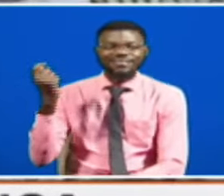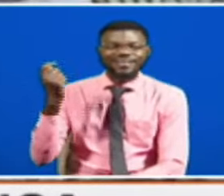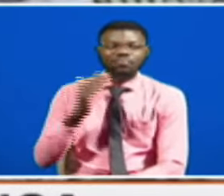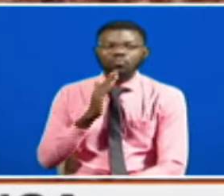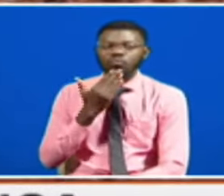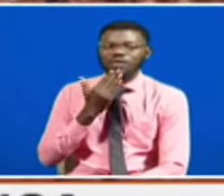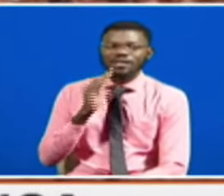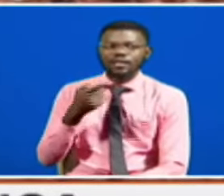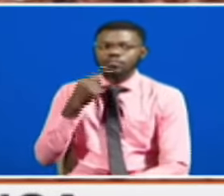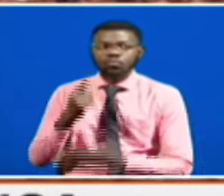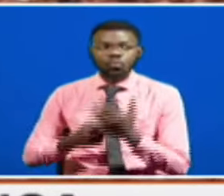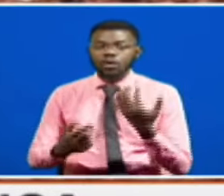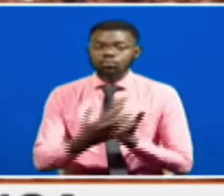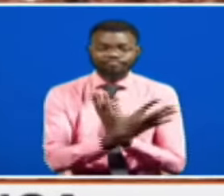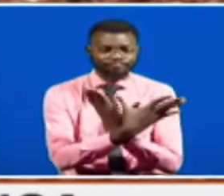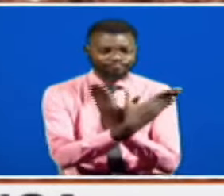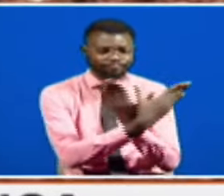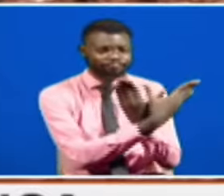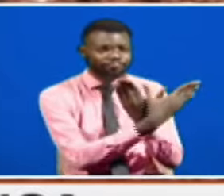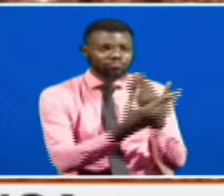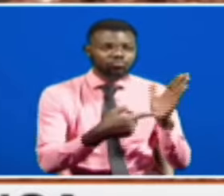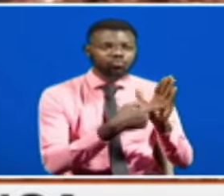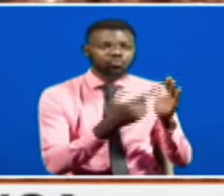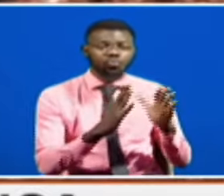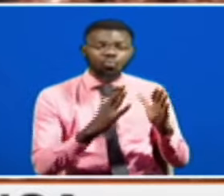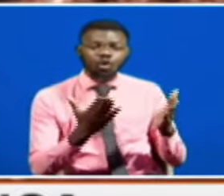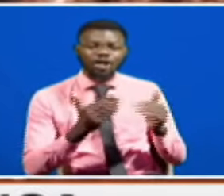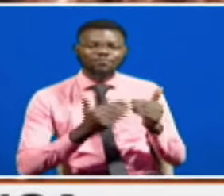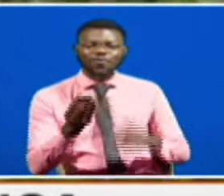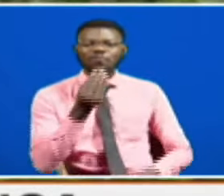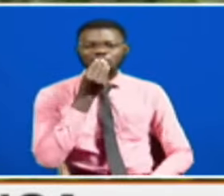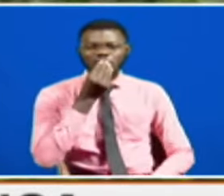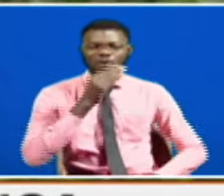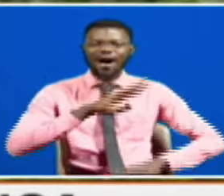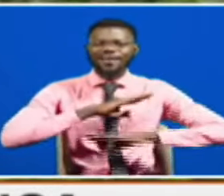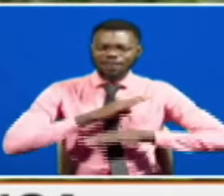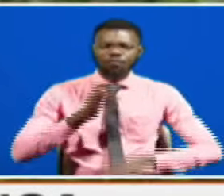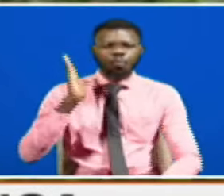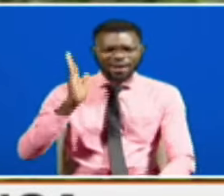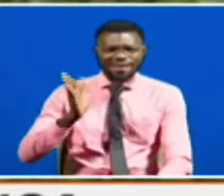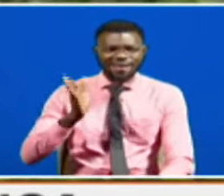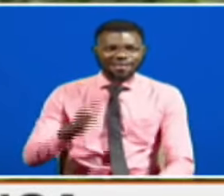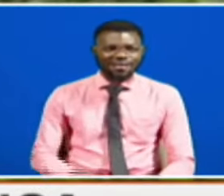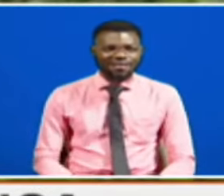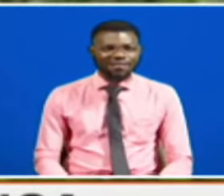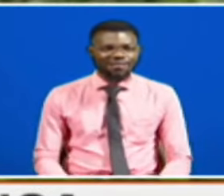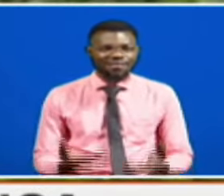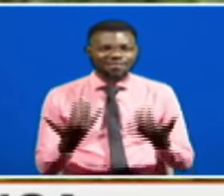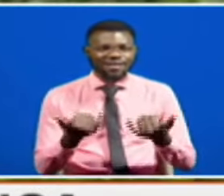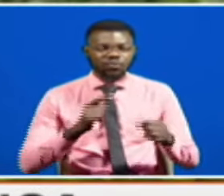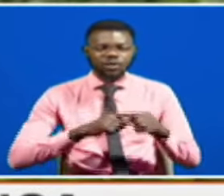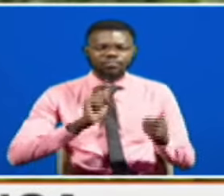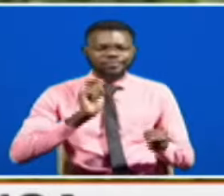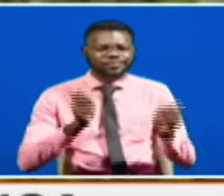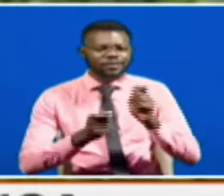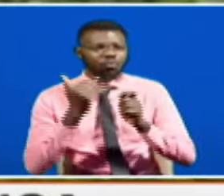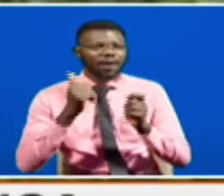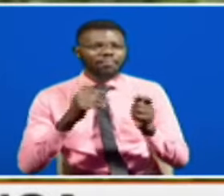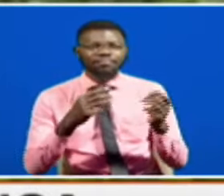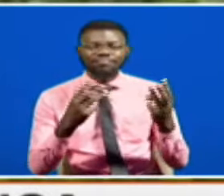kwamba vipepeo hawa ni ishara kwamba kutakuwa na chakula cha kutosha. Right now the seasons are changing because of climate